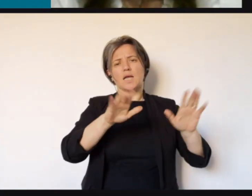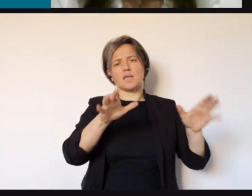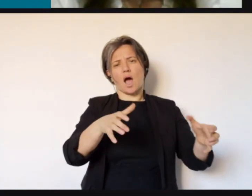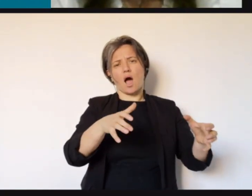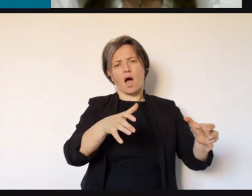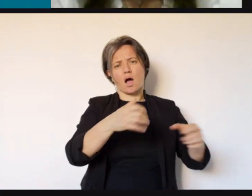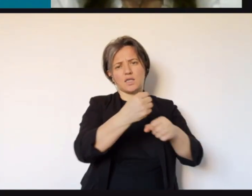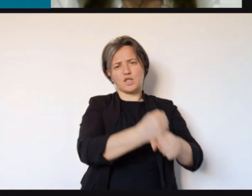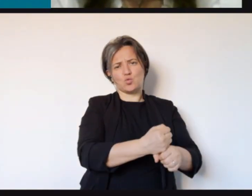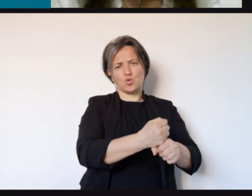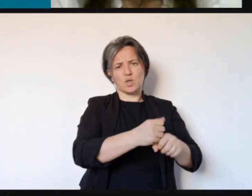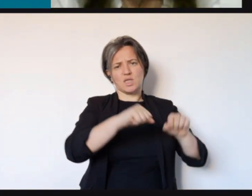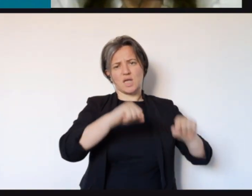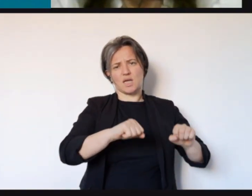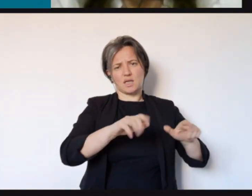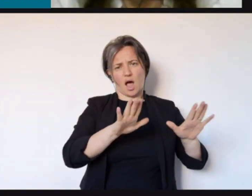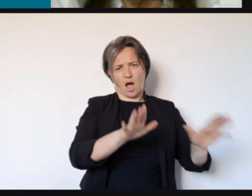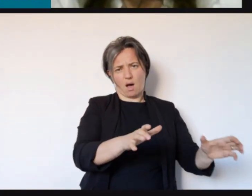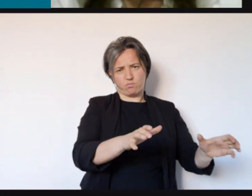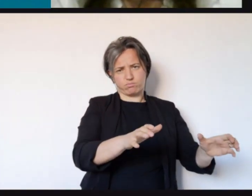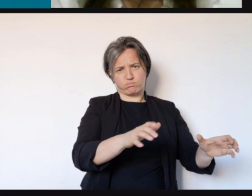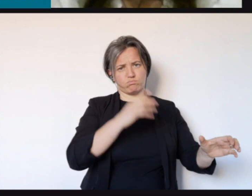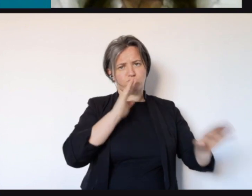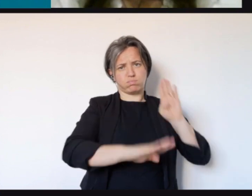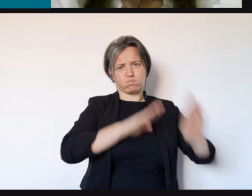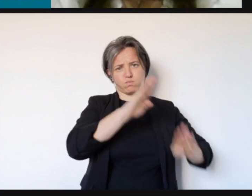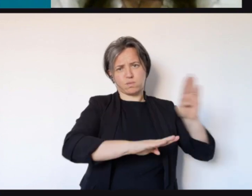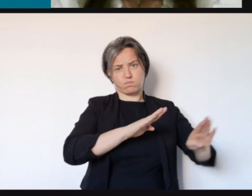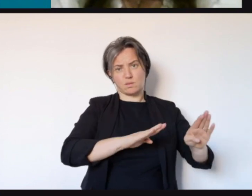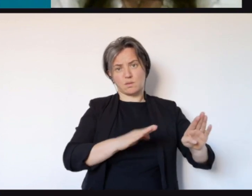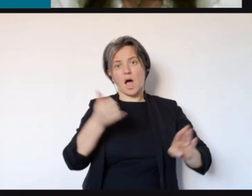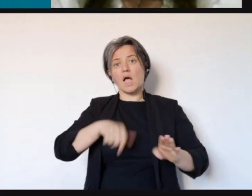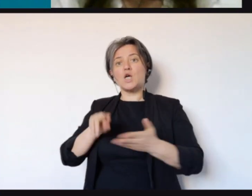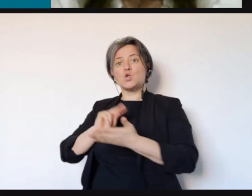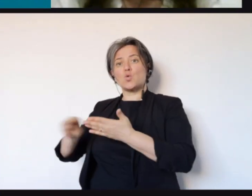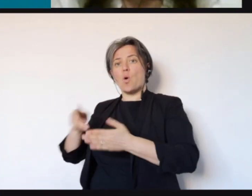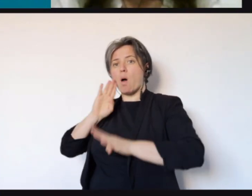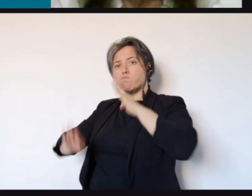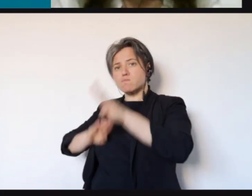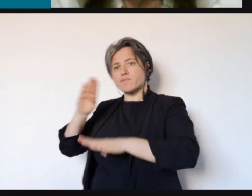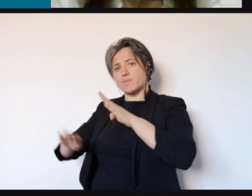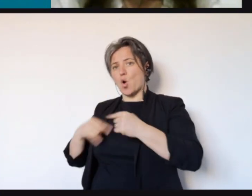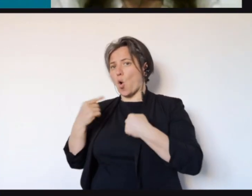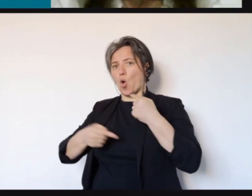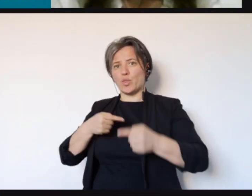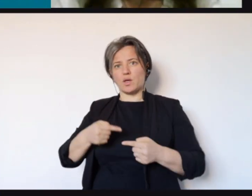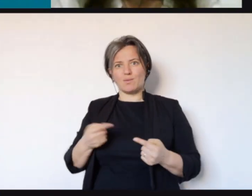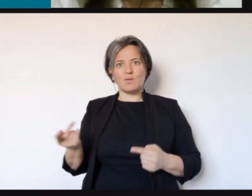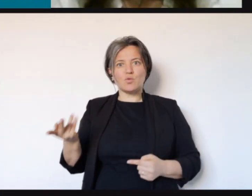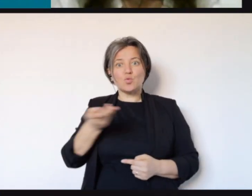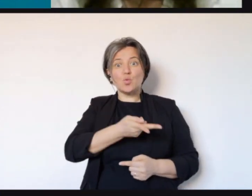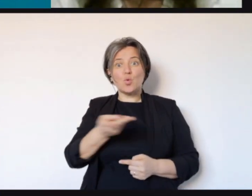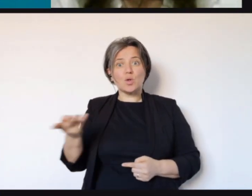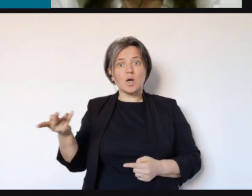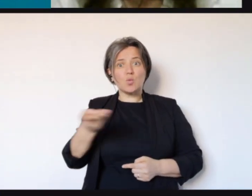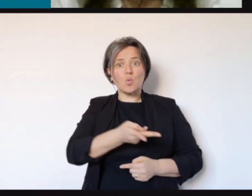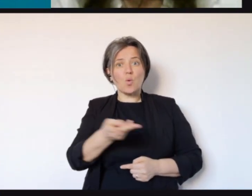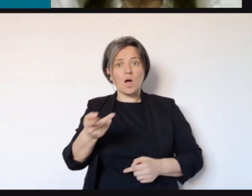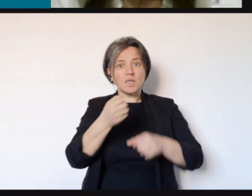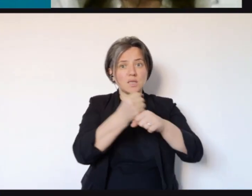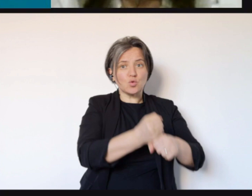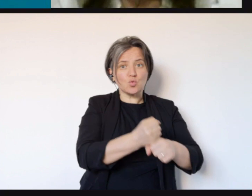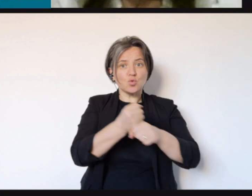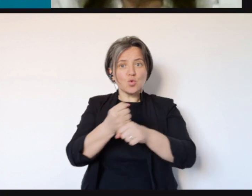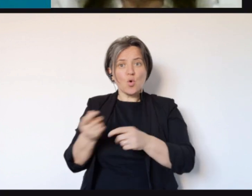Queste due istituzioni hanno continuato con tutti i loro limiti e le loro